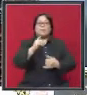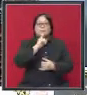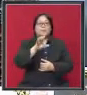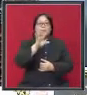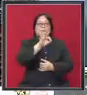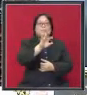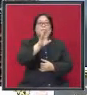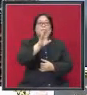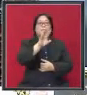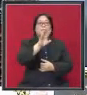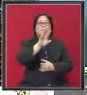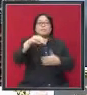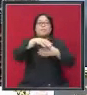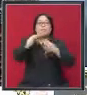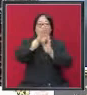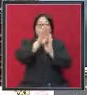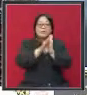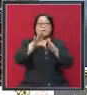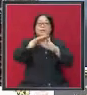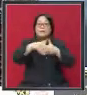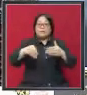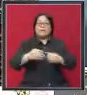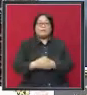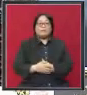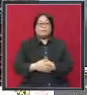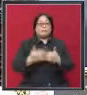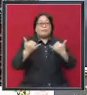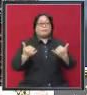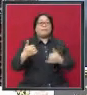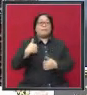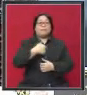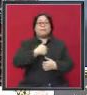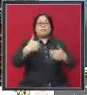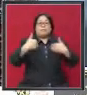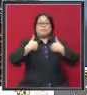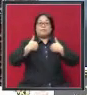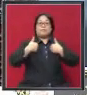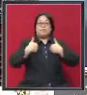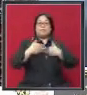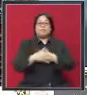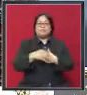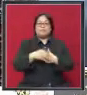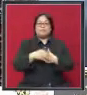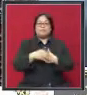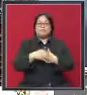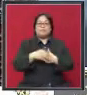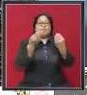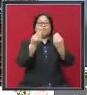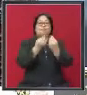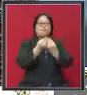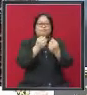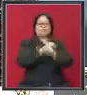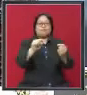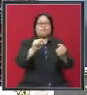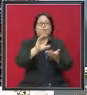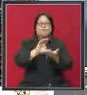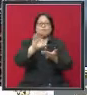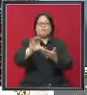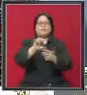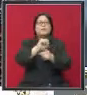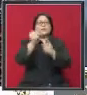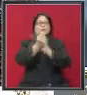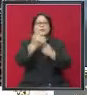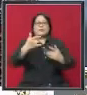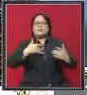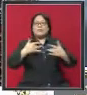sebenarnya 960 bilion ringgit. Di sini kita ada buat peruntukan dan buat